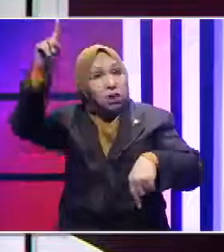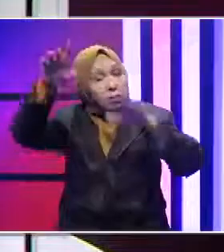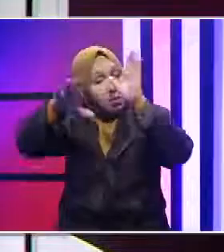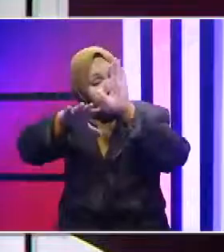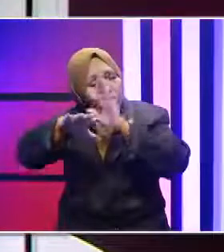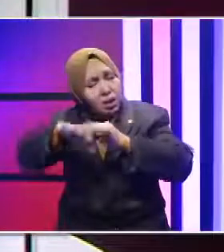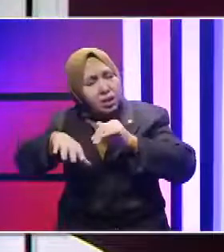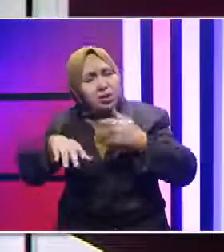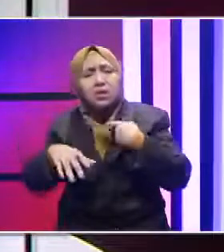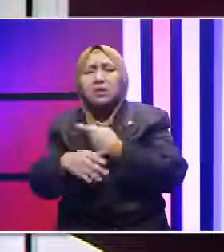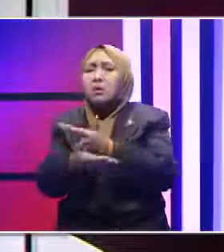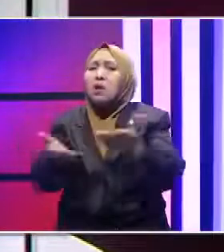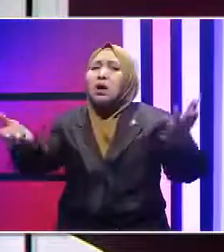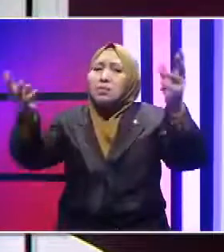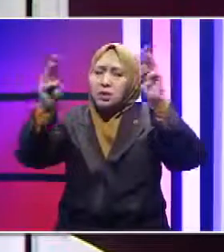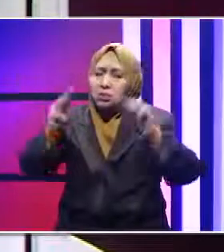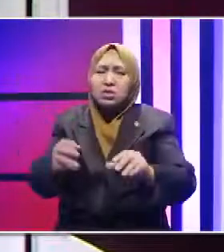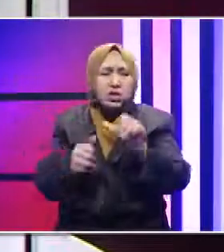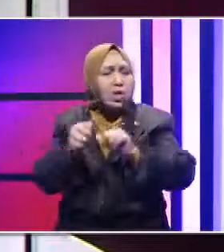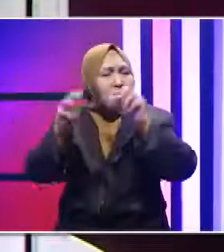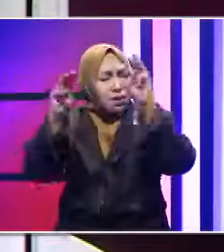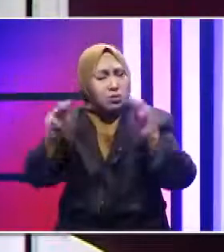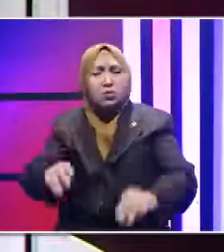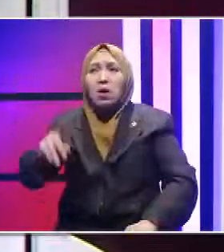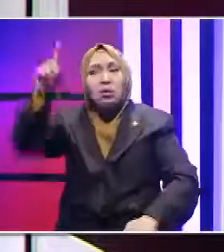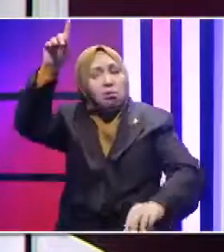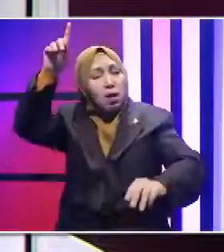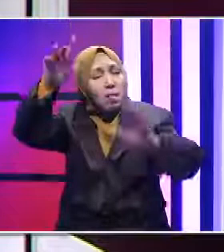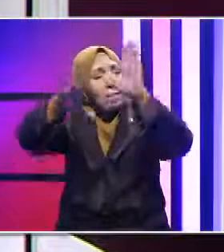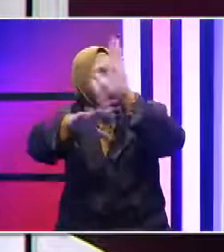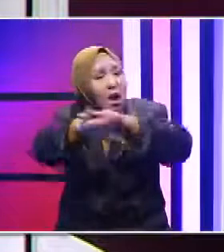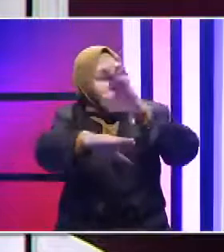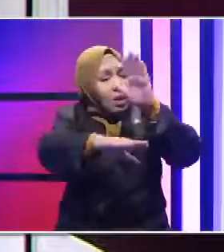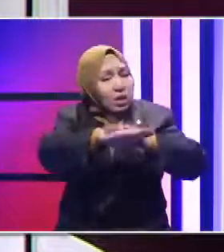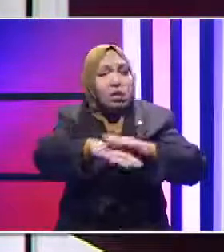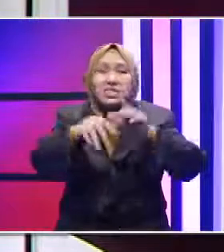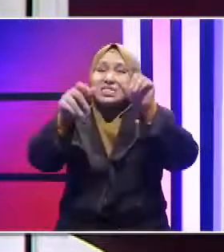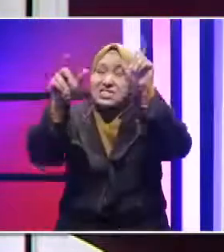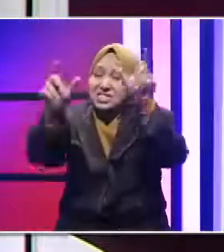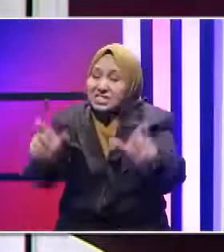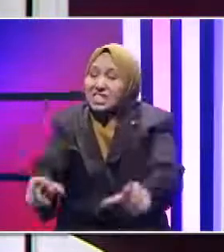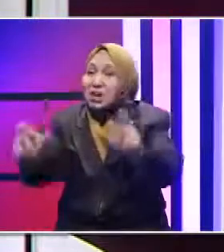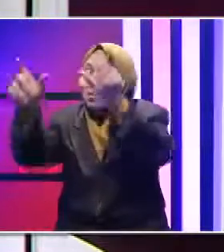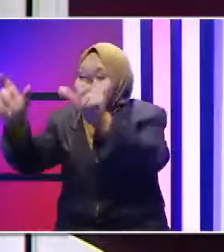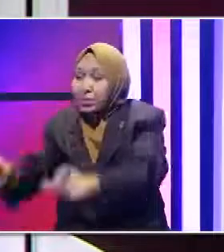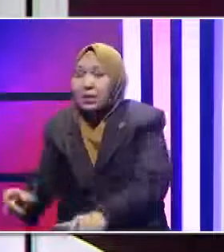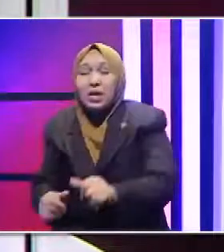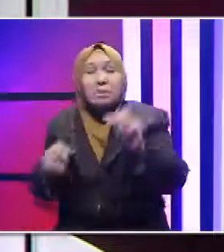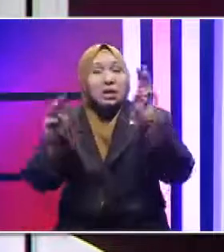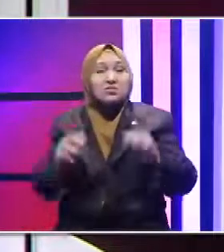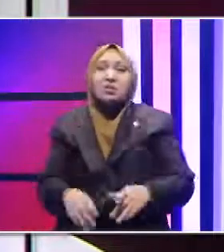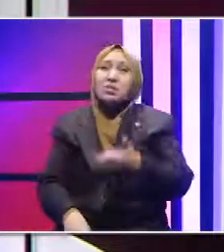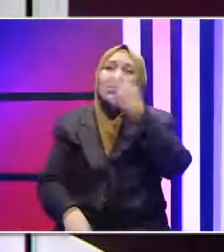sebenarnya, wahai manusia, kan? Setiap manusia unik. Allah panggil setiap manusia di kalangan kita. Apa sebenarnya? Takkanlah dengan